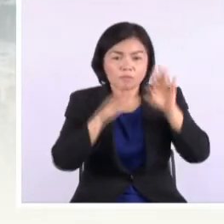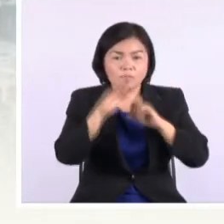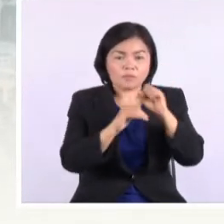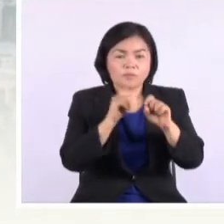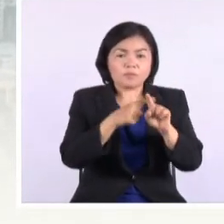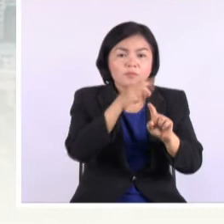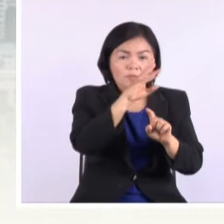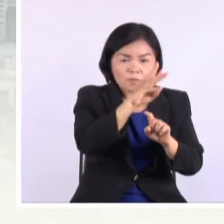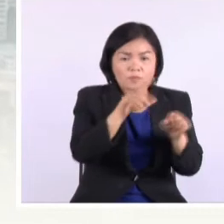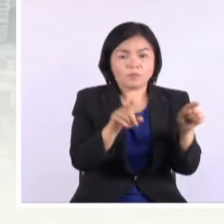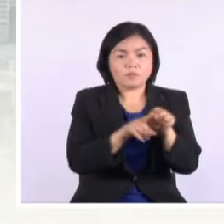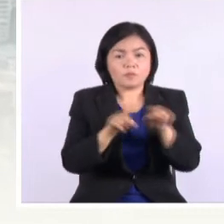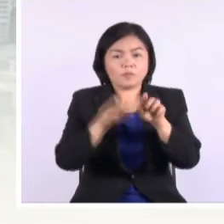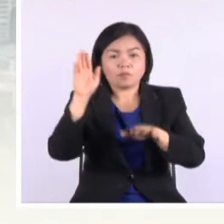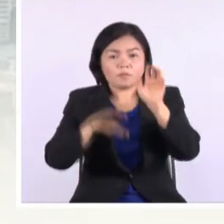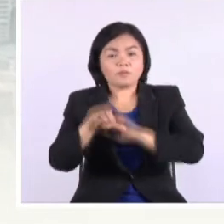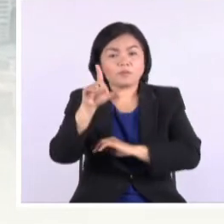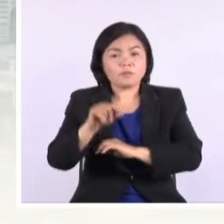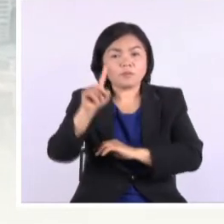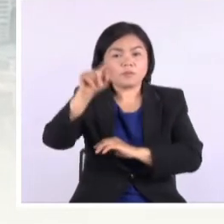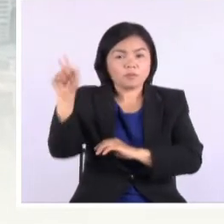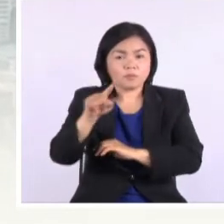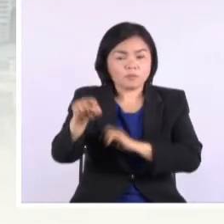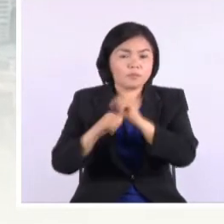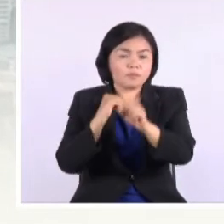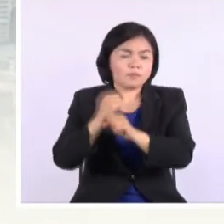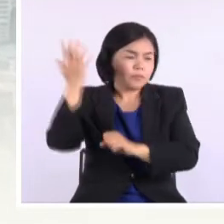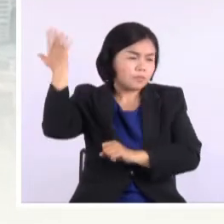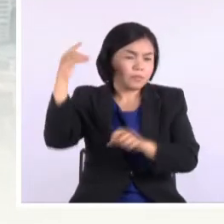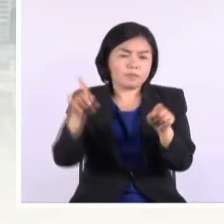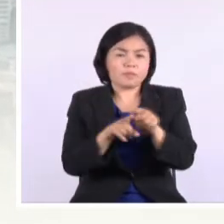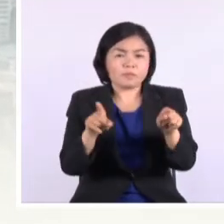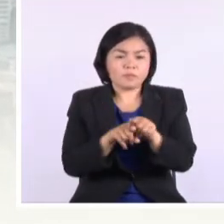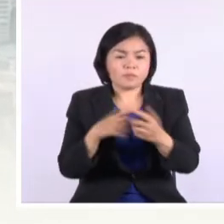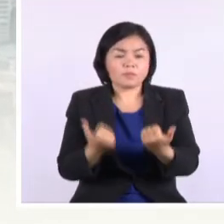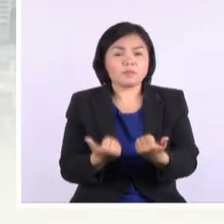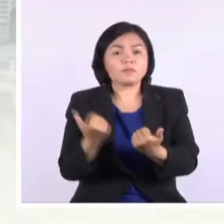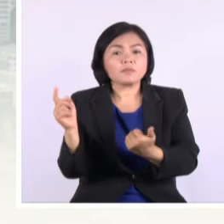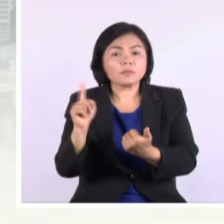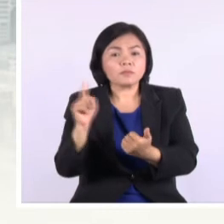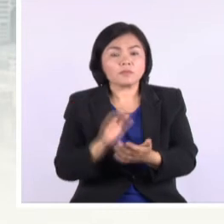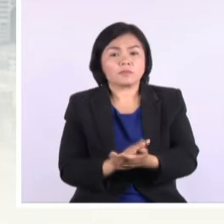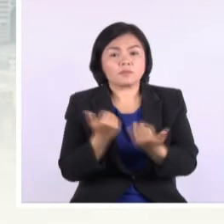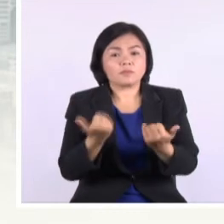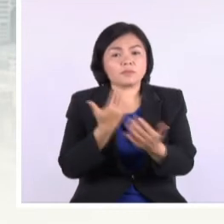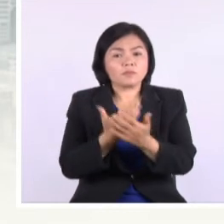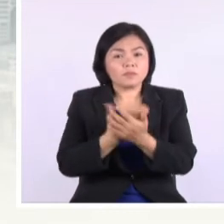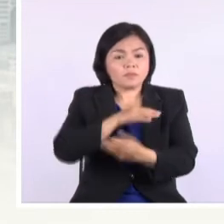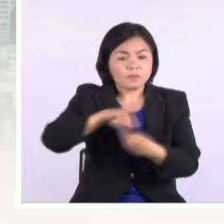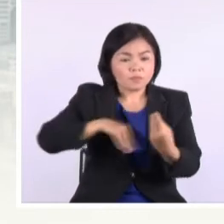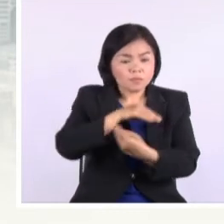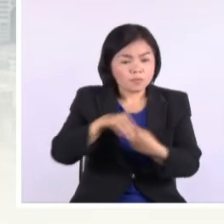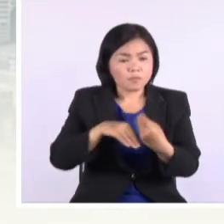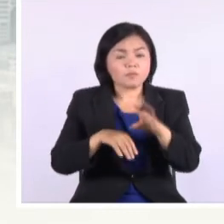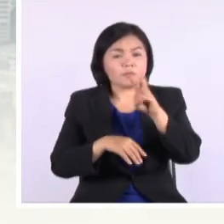นะครับและรถและลดลงไป 20%เทียบกับปีที่แล้วเมื่อเข้าทะเบียน7668ล้านบาทนะครับธุรกิจ